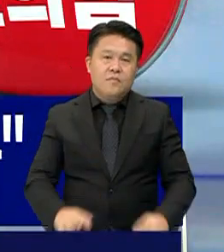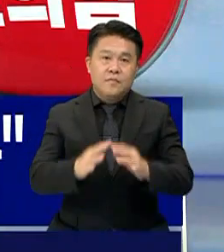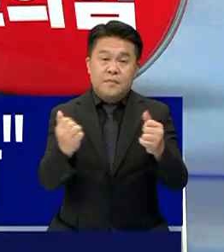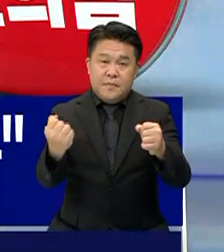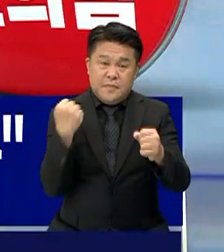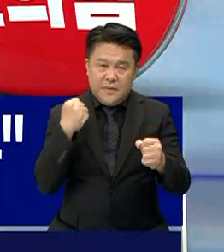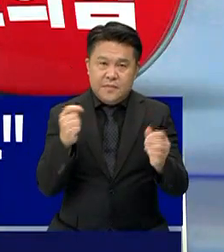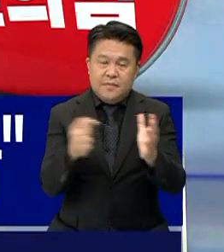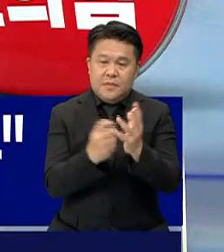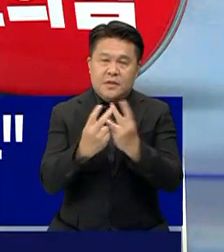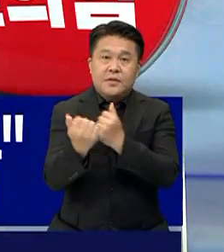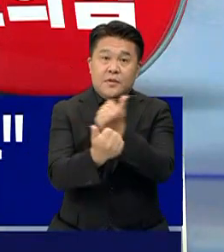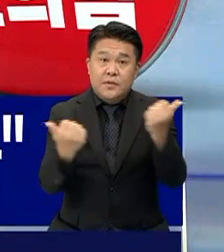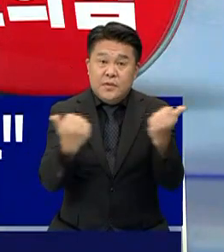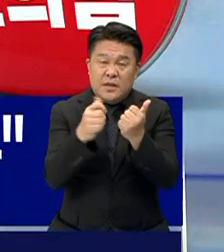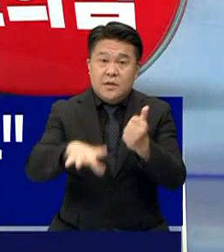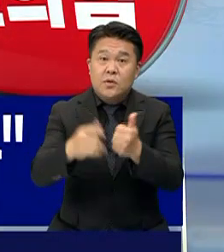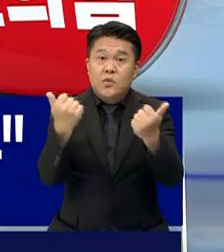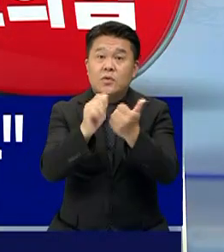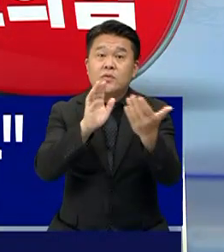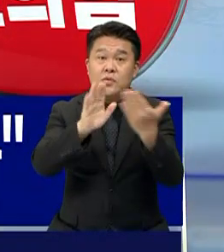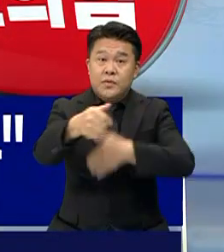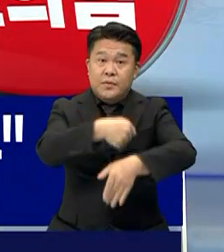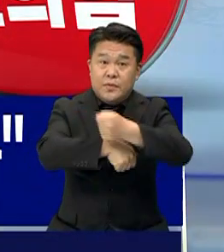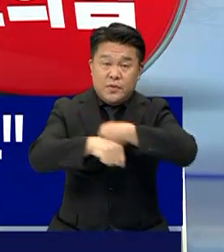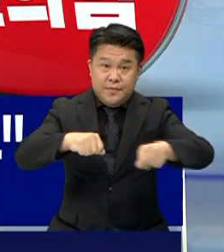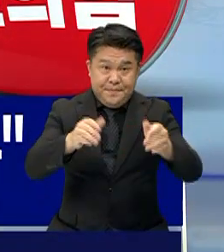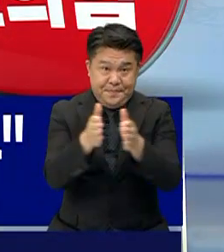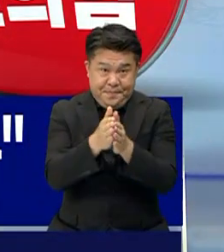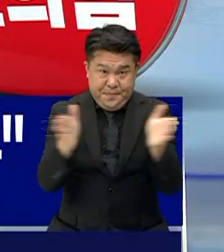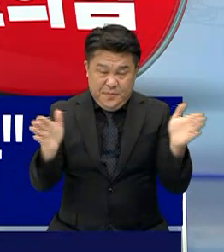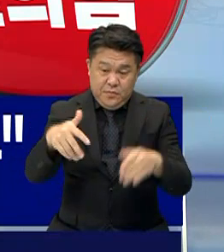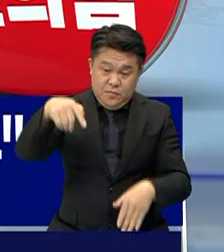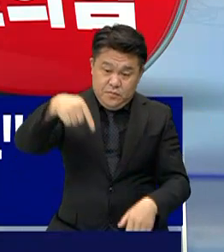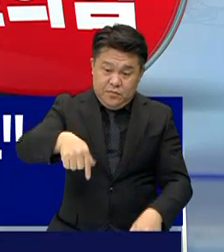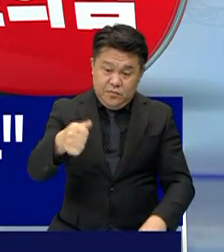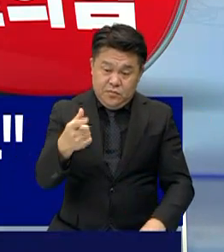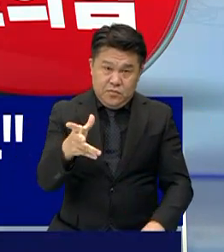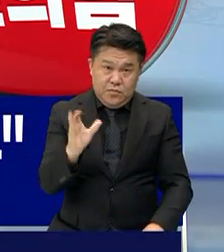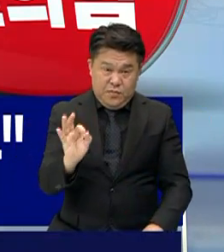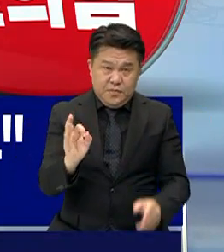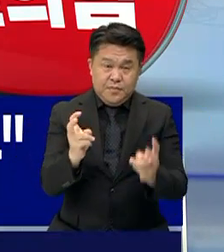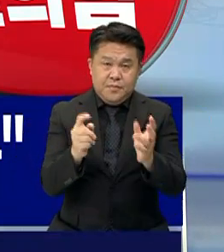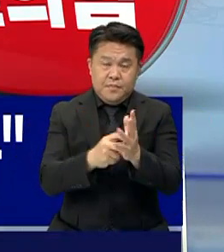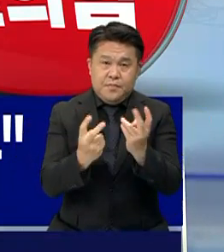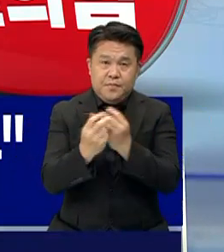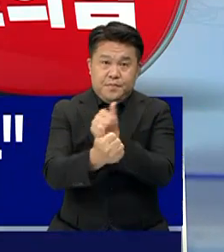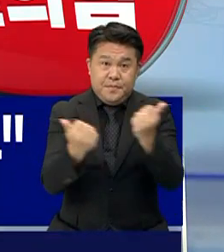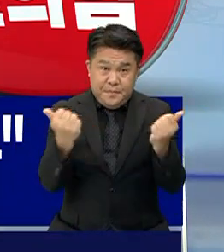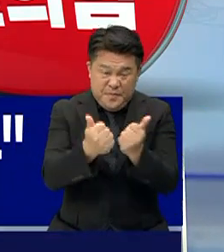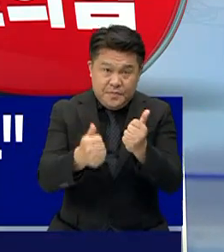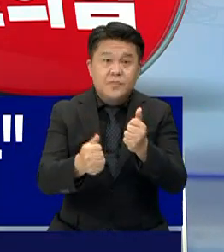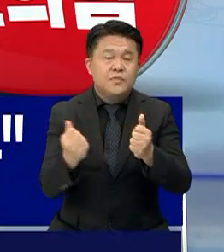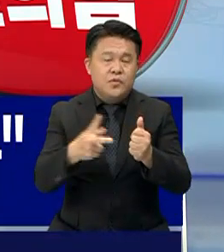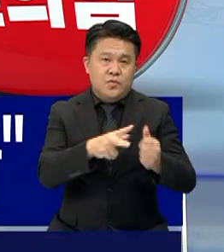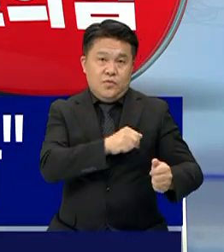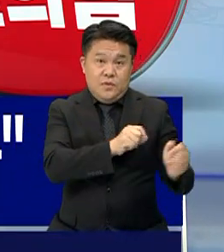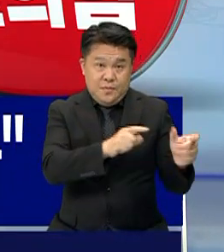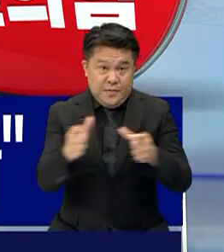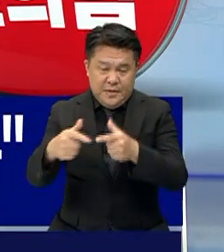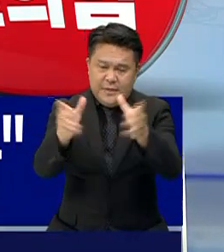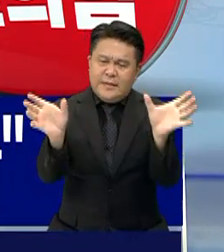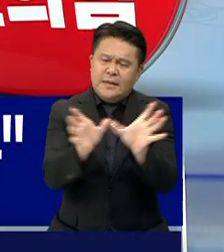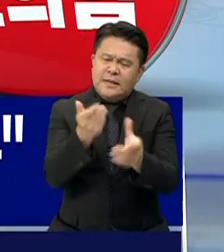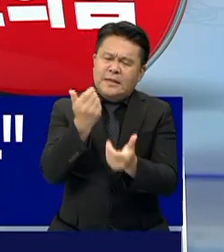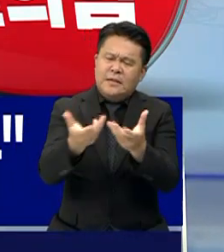국민의힘 비상대책위원회가 첫 회의를 열고 본격적인 활동을 시작했습니다. 주호영 비대위원장을 비롯한 비대위원들은 당의